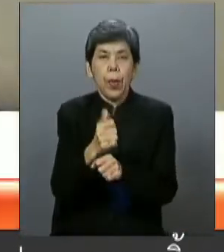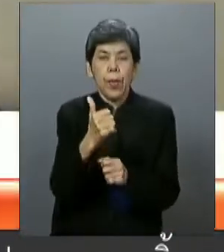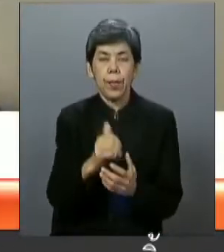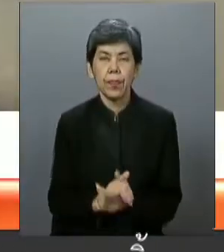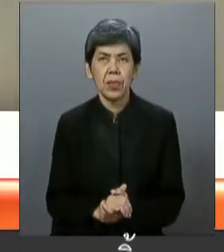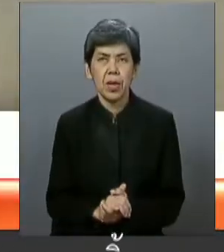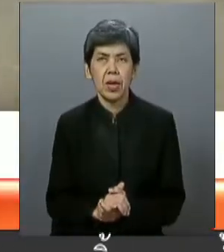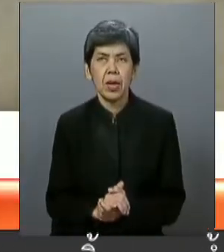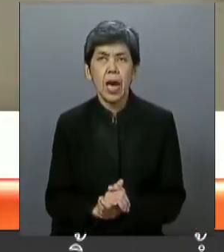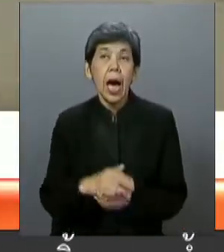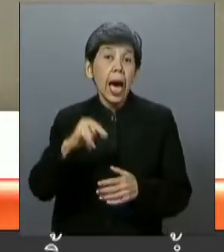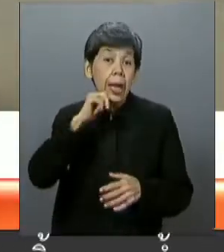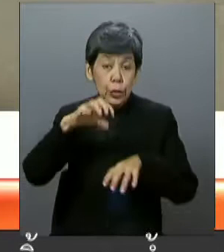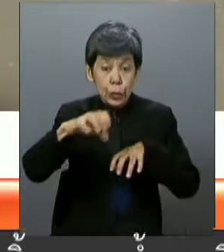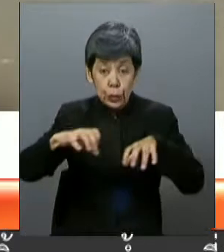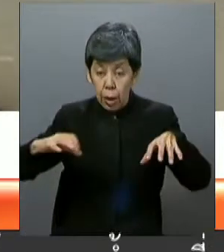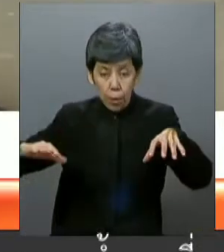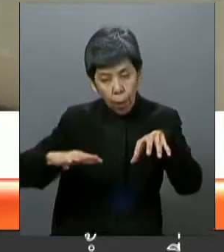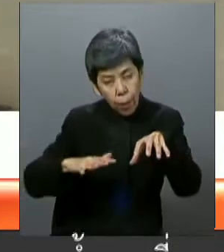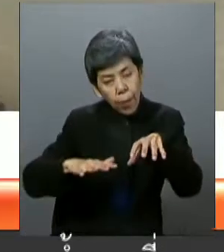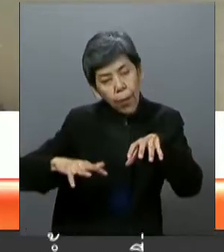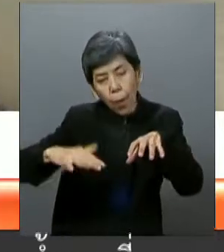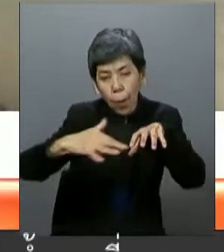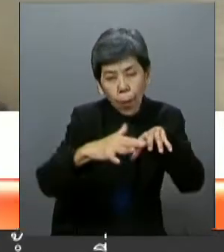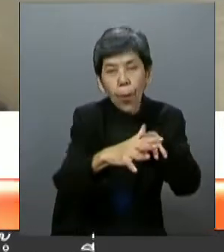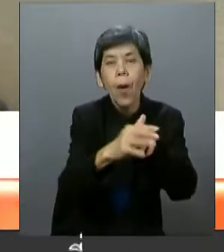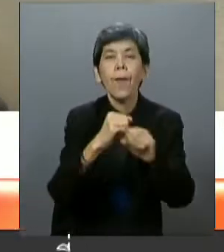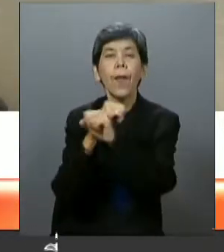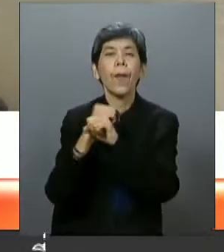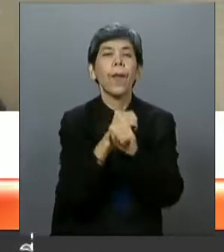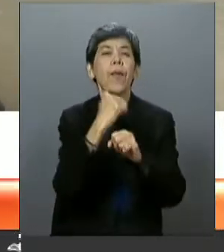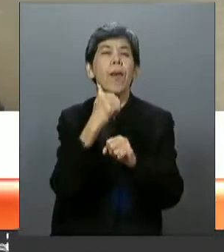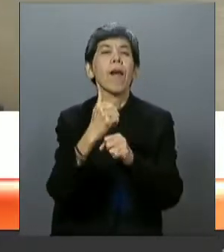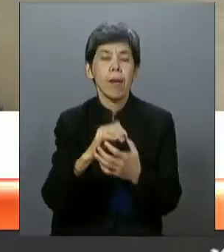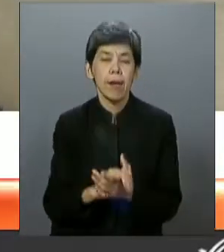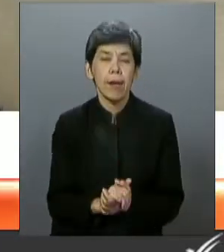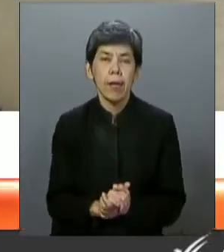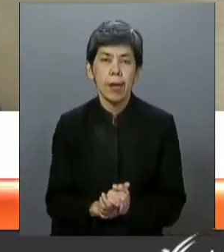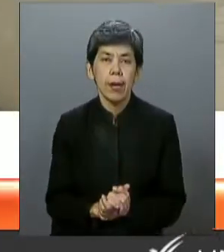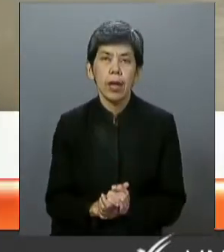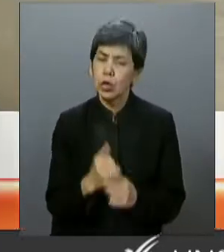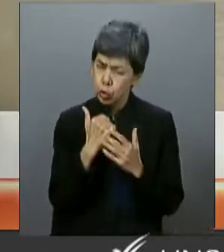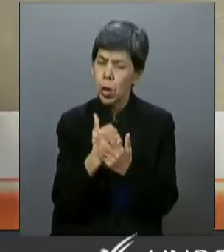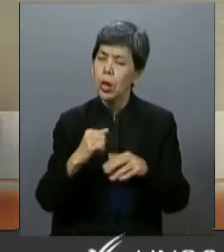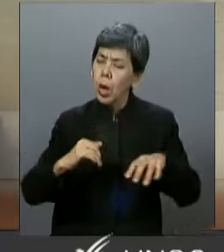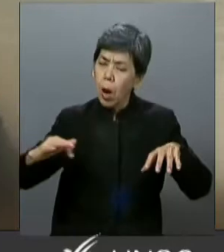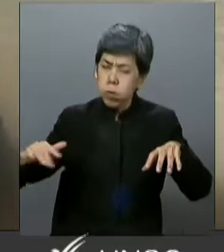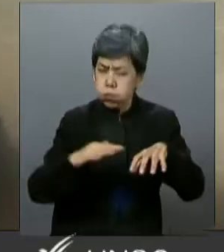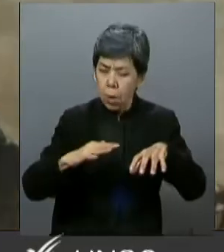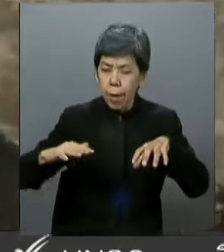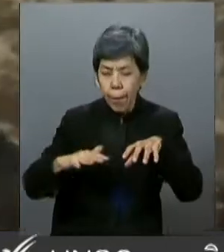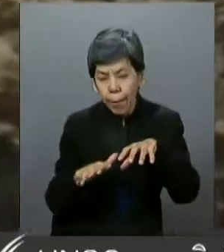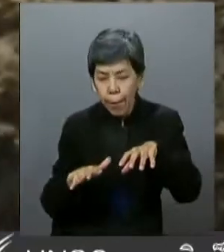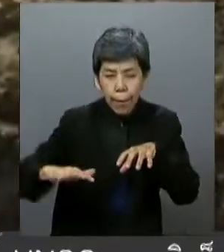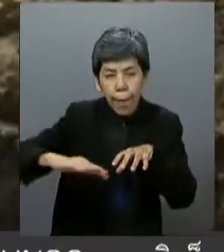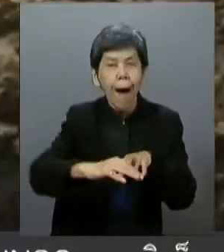ันจะชะลอน้ำเวลาน้ำมาช่วงน้ำหลากอ่ะน้ำมันเยอะมากมันน้ำมันแรงนี่ประโยชน์มันก็ชะลอน้ำต้านน้ำไ